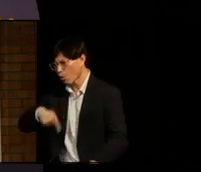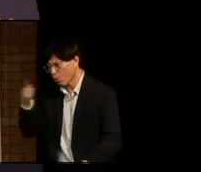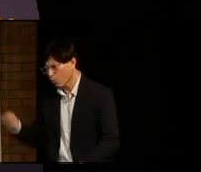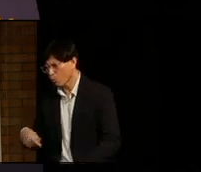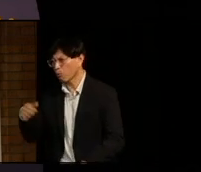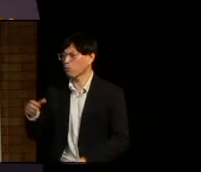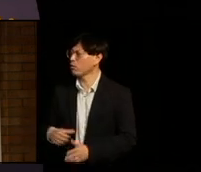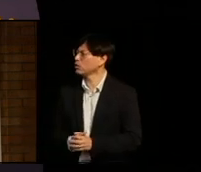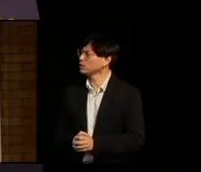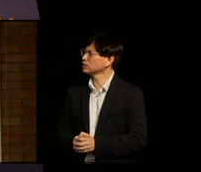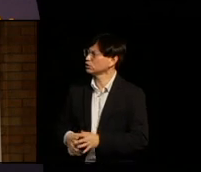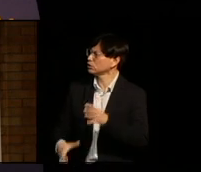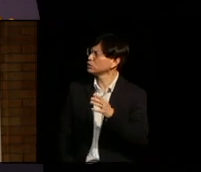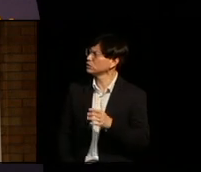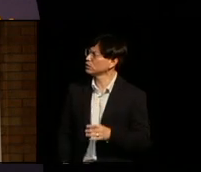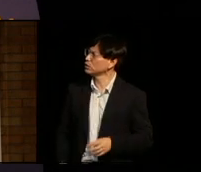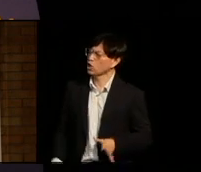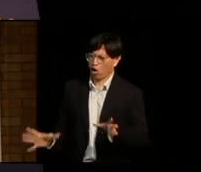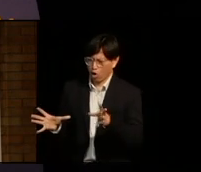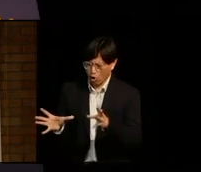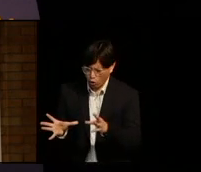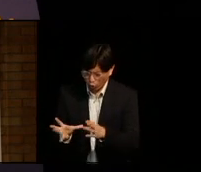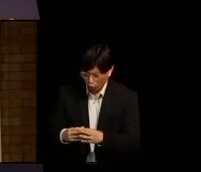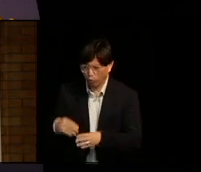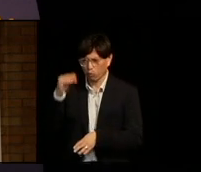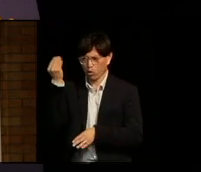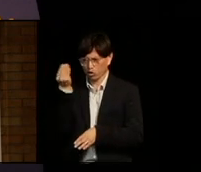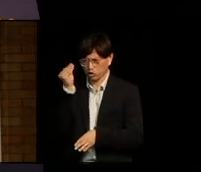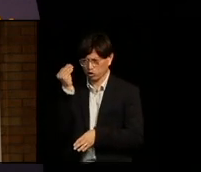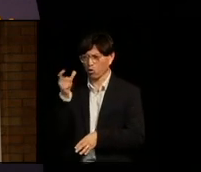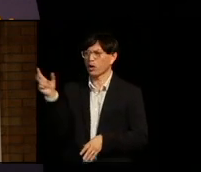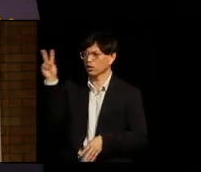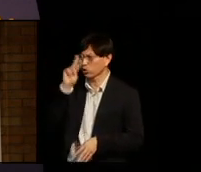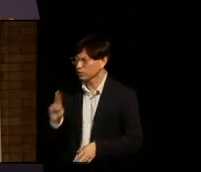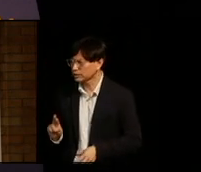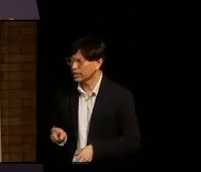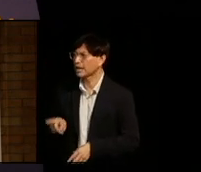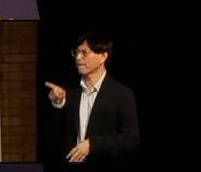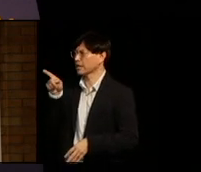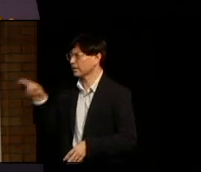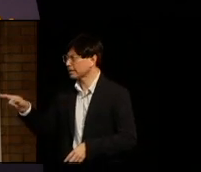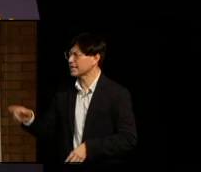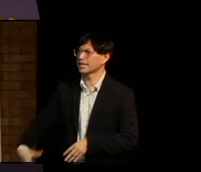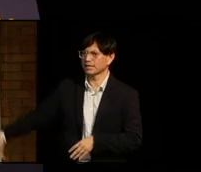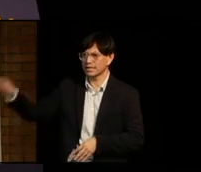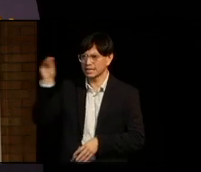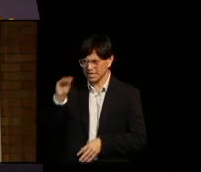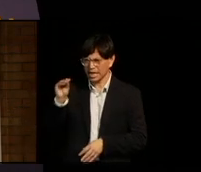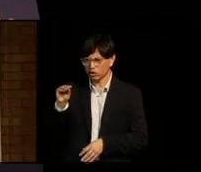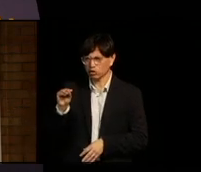cresime poi c'è il gruppo giovani universitari che è un altro ambito Però anche lì Vogliono chiedono di poter